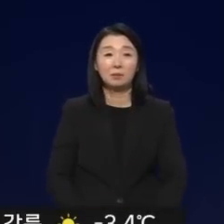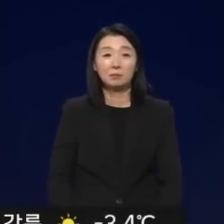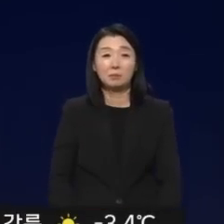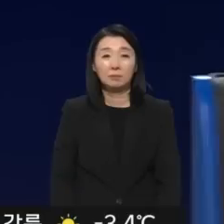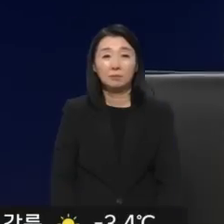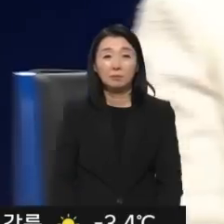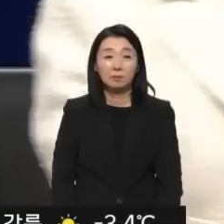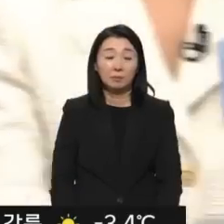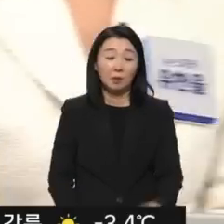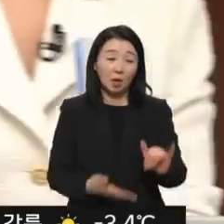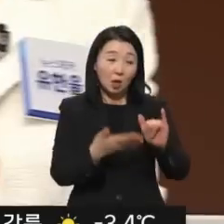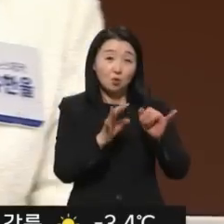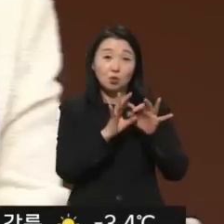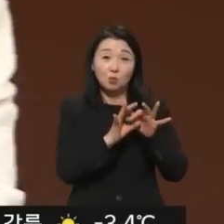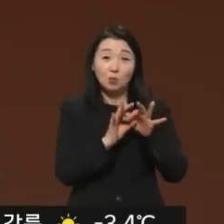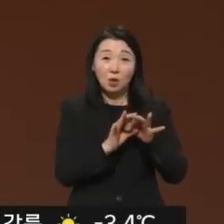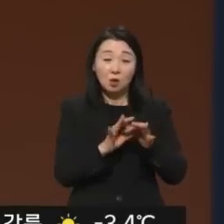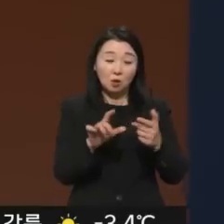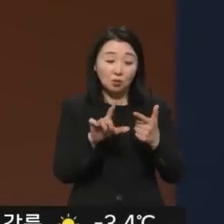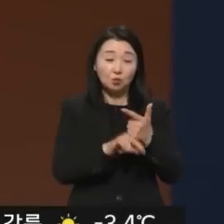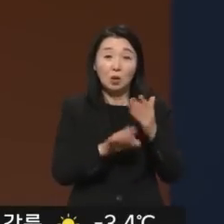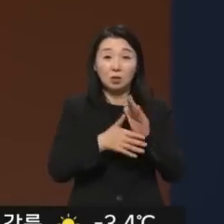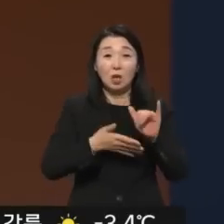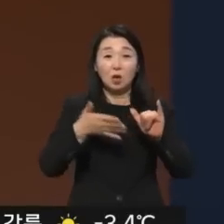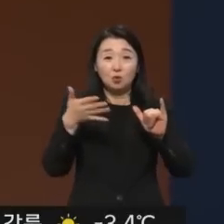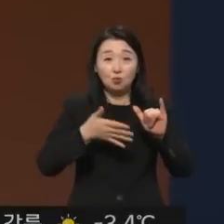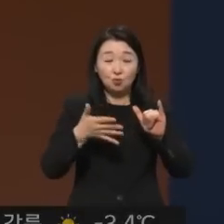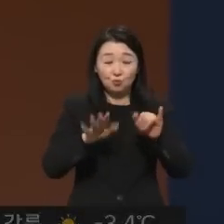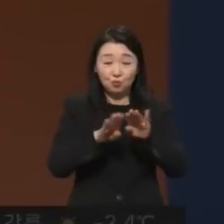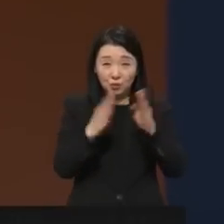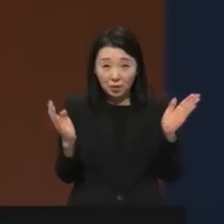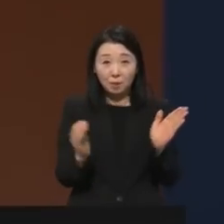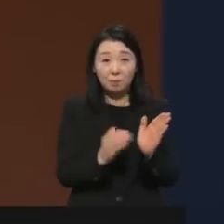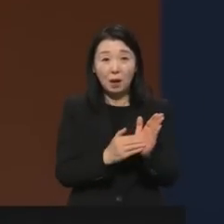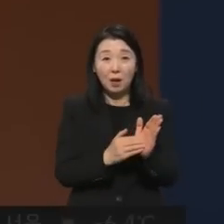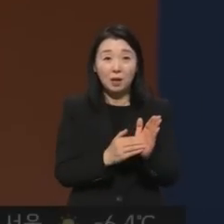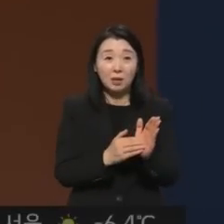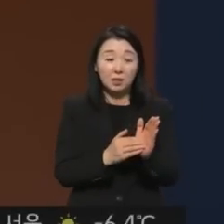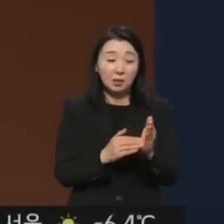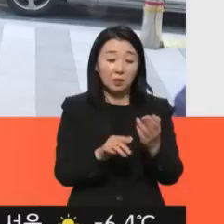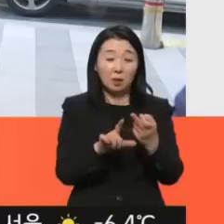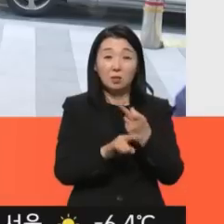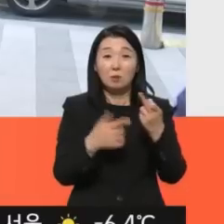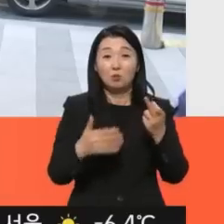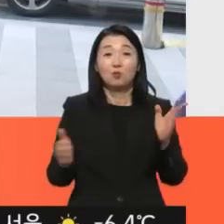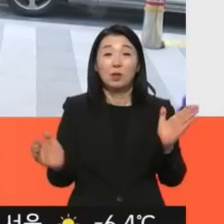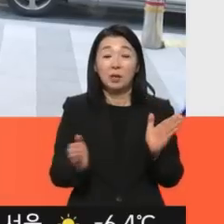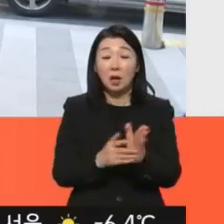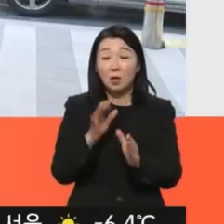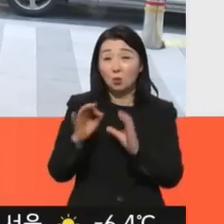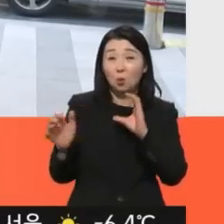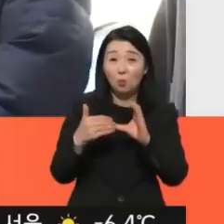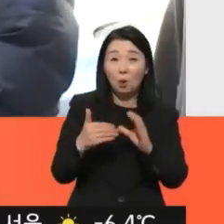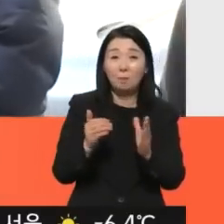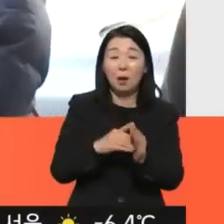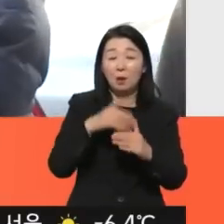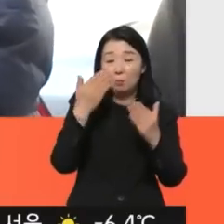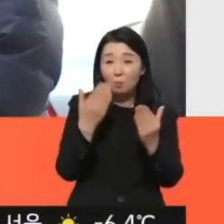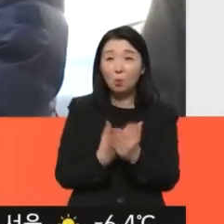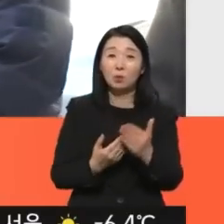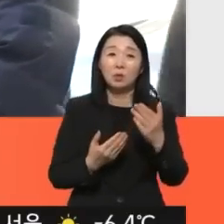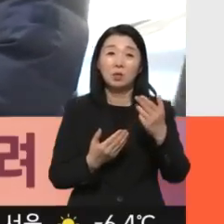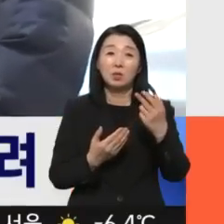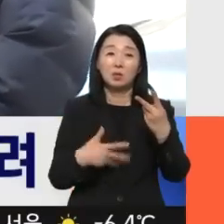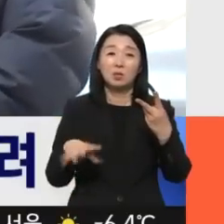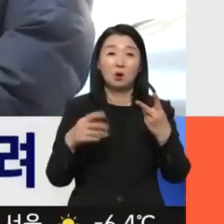됐습니다. 네, 더탐사는 지난 6월에 유튜브에 채널을 개설했는데요. 이달 9일까지 슈퍼챗으로 받은 돈이 모두 2억